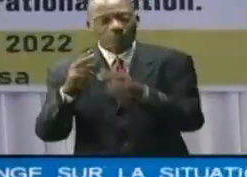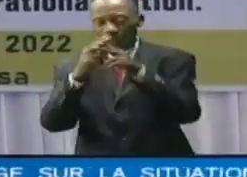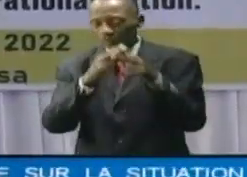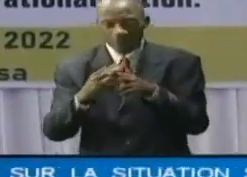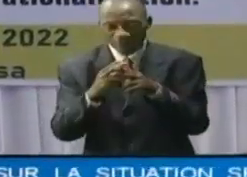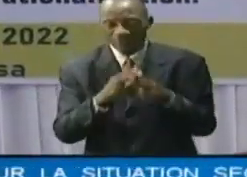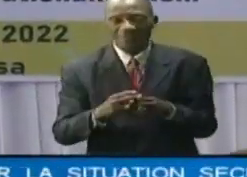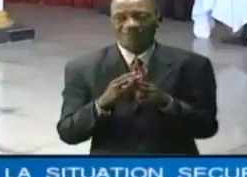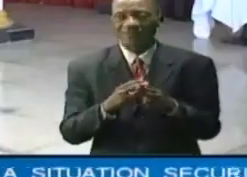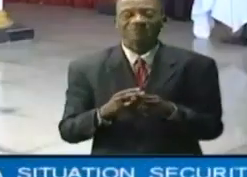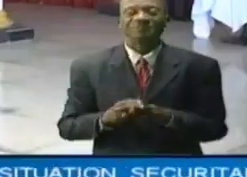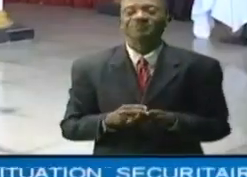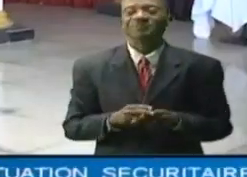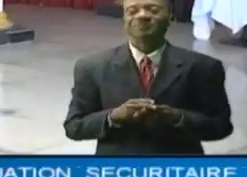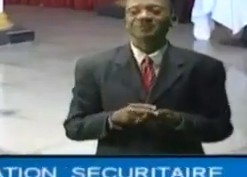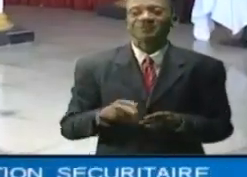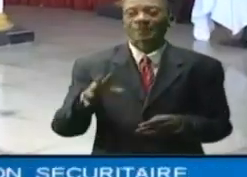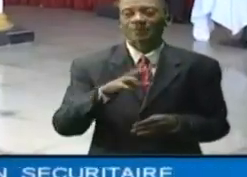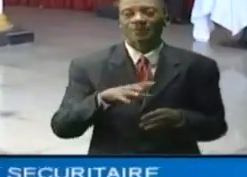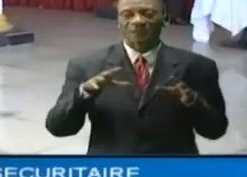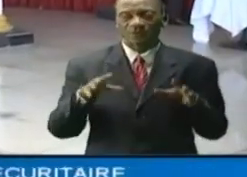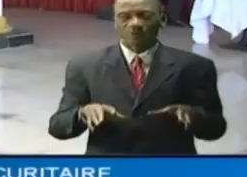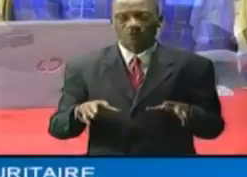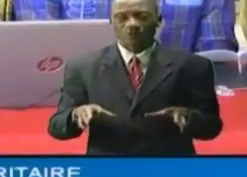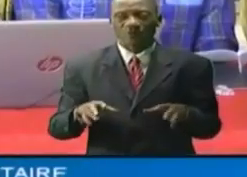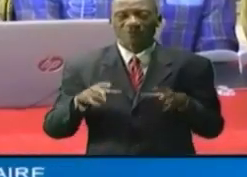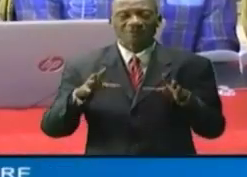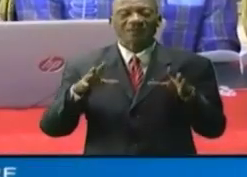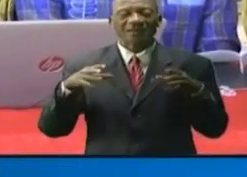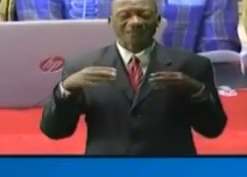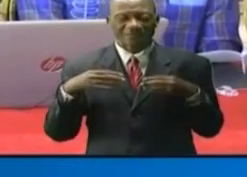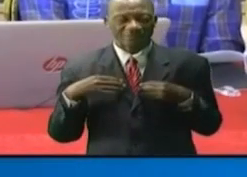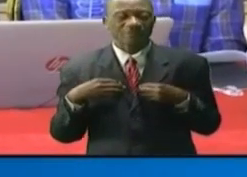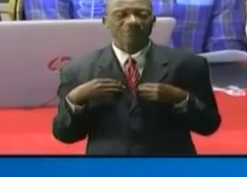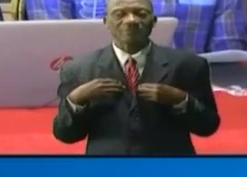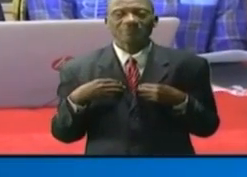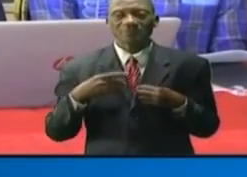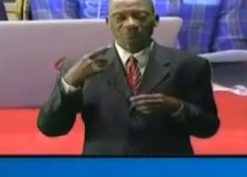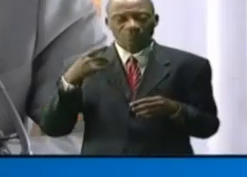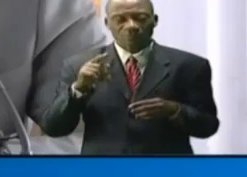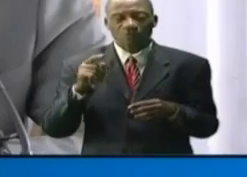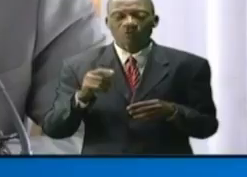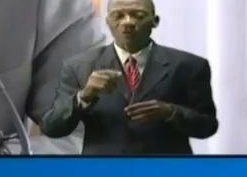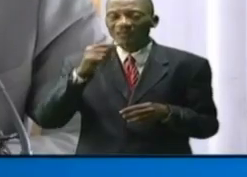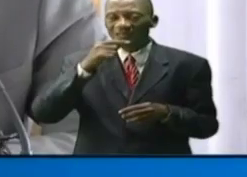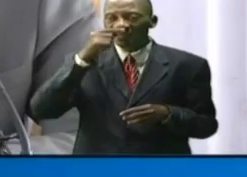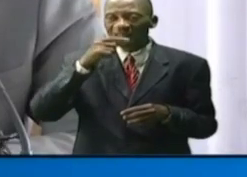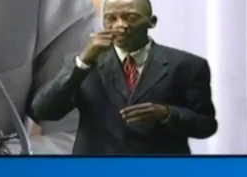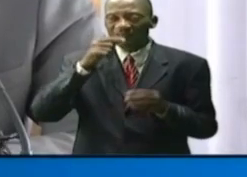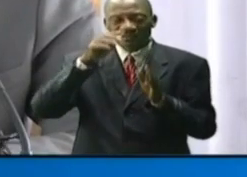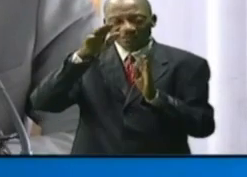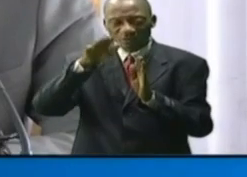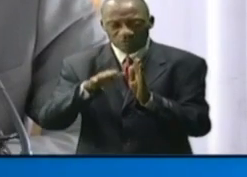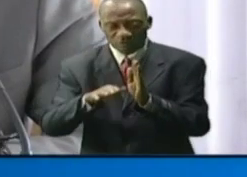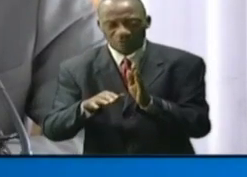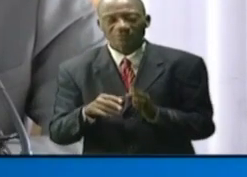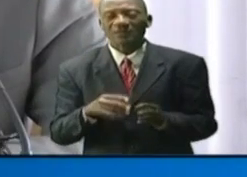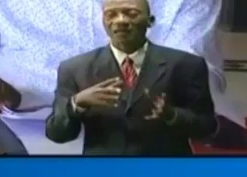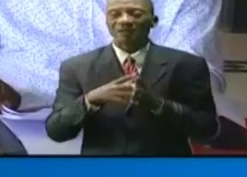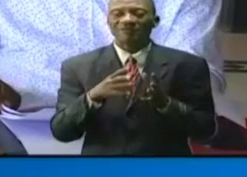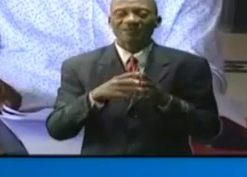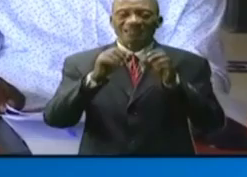La République démocratique du Congo, dans son engagement de réduire les émissions de gaz à effet de serre, a mis en place un système national